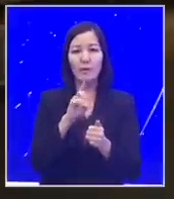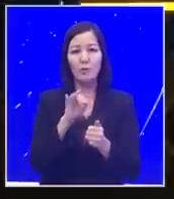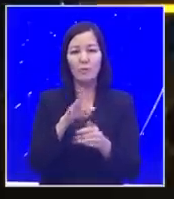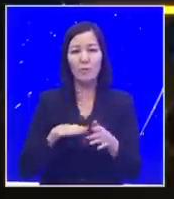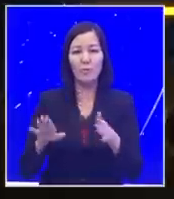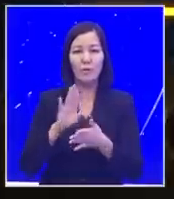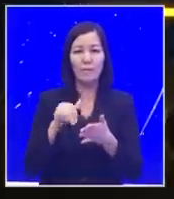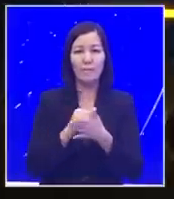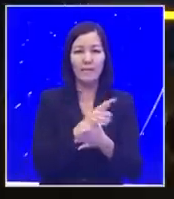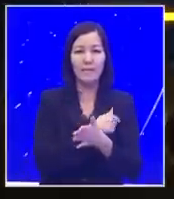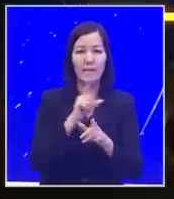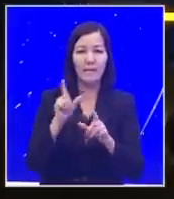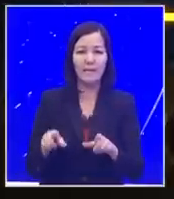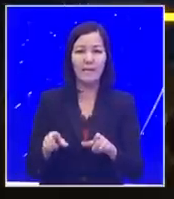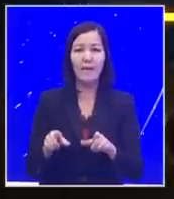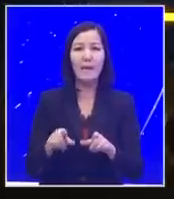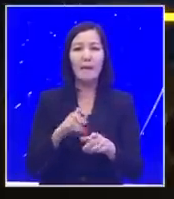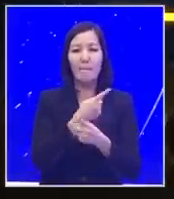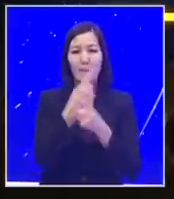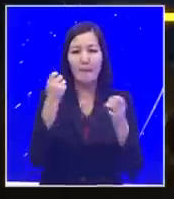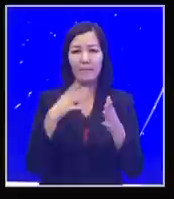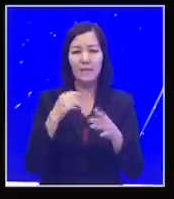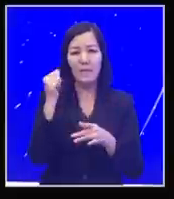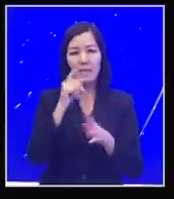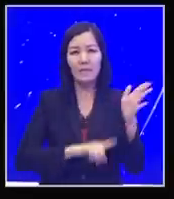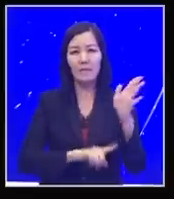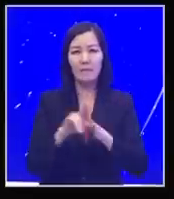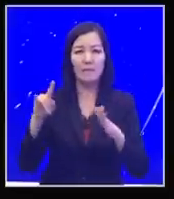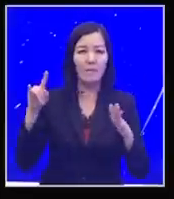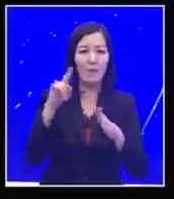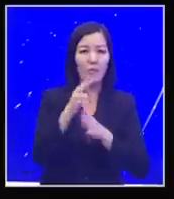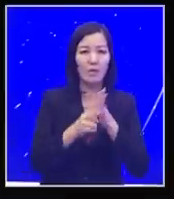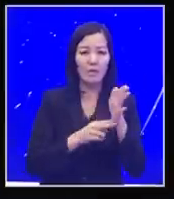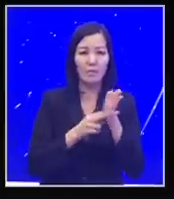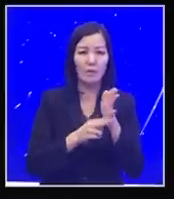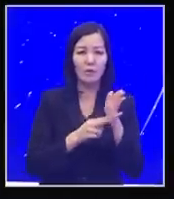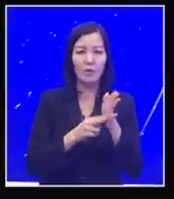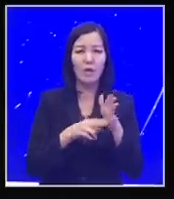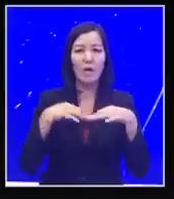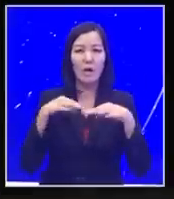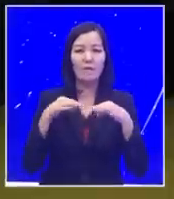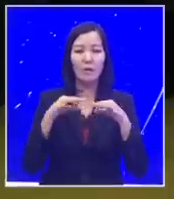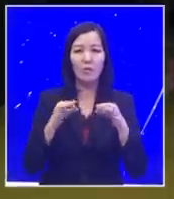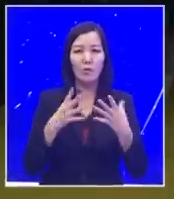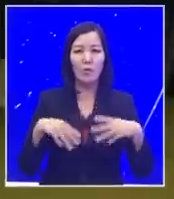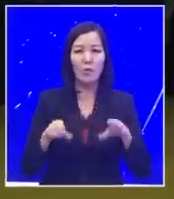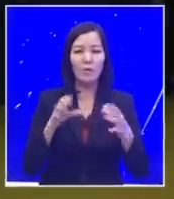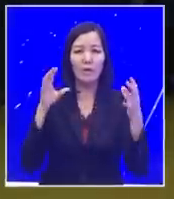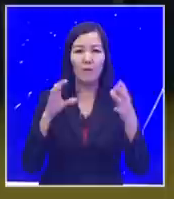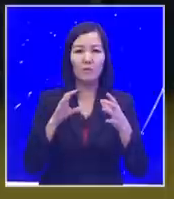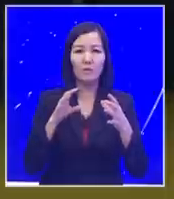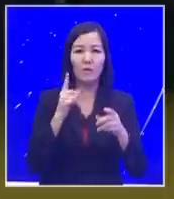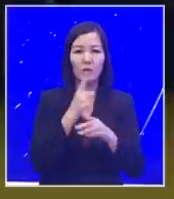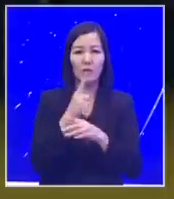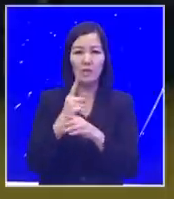Байжұманов пен өңірдің бас санитарлық дәрігері мәлімдеді. Ертеңнен бастап әуе және темір жол рейстері автокөліктермен қоғамдық автобустар